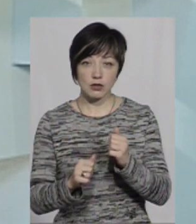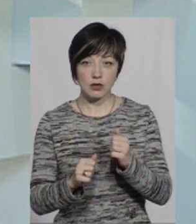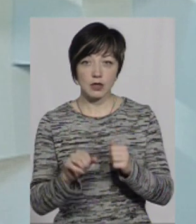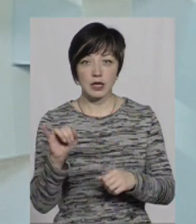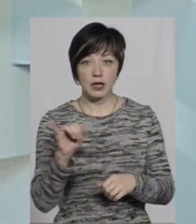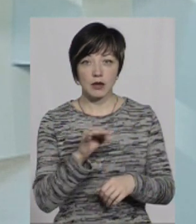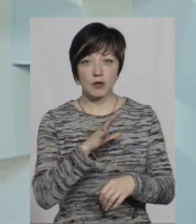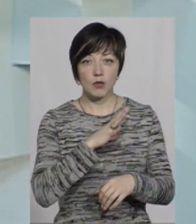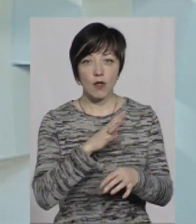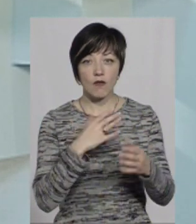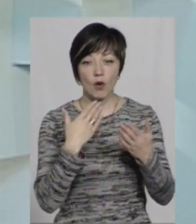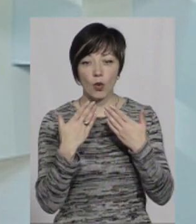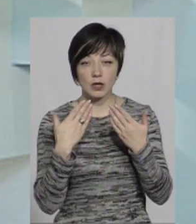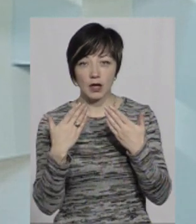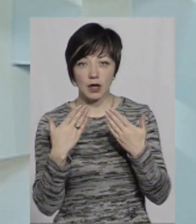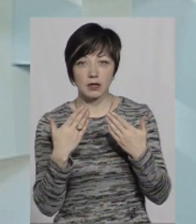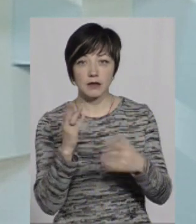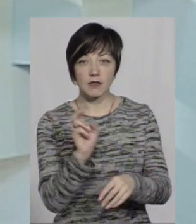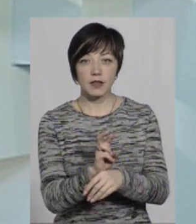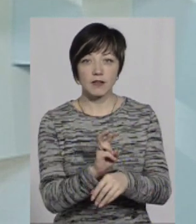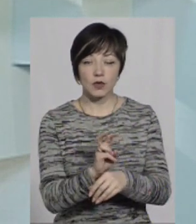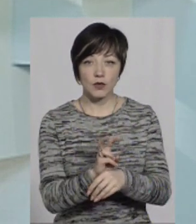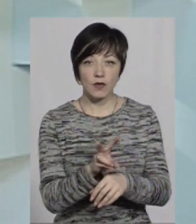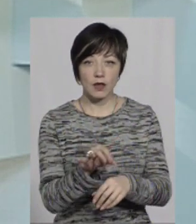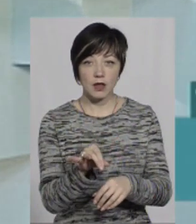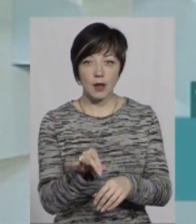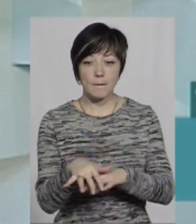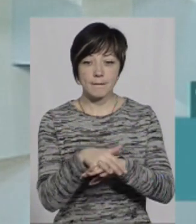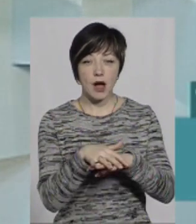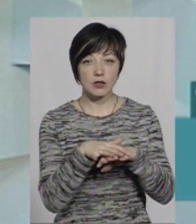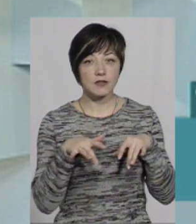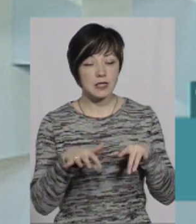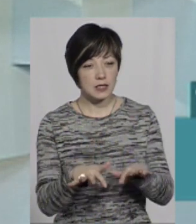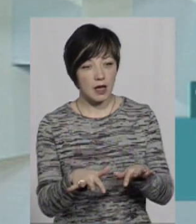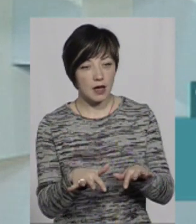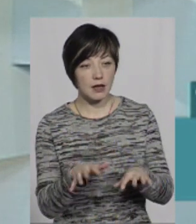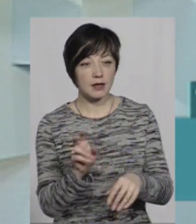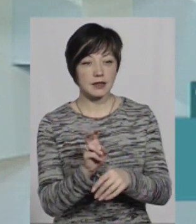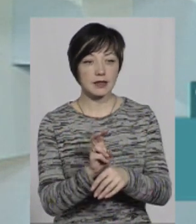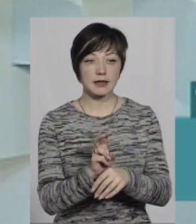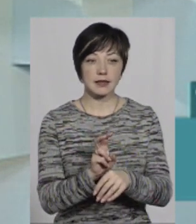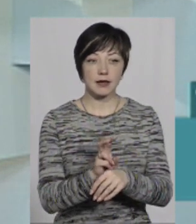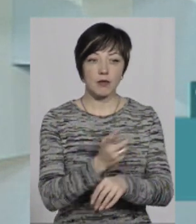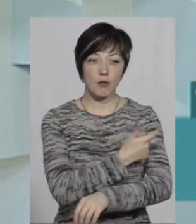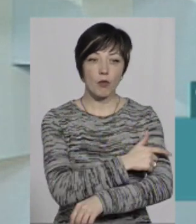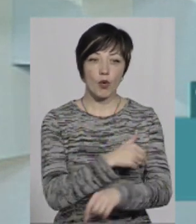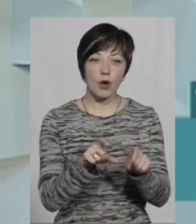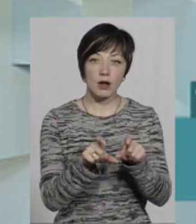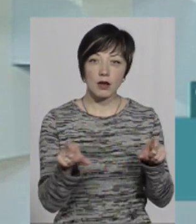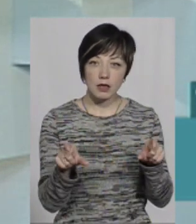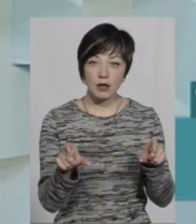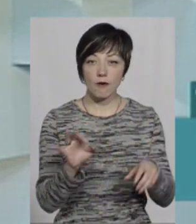так, і були в контакті, ходили відвідувати якийсь масовий захід, ходили в